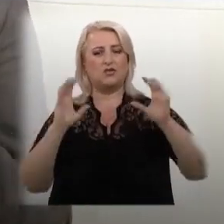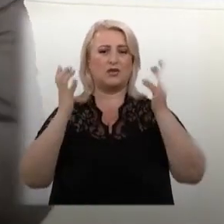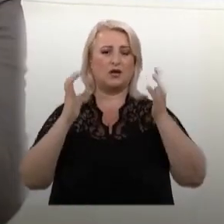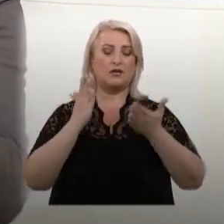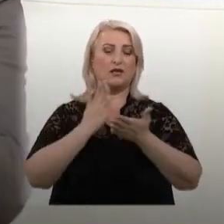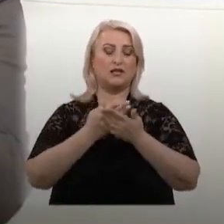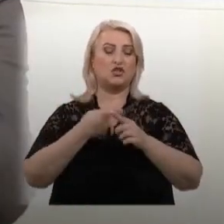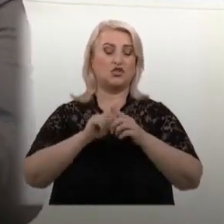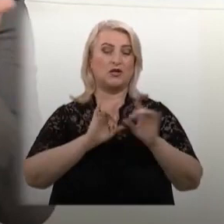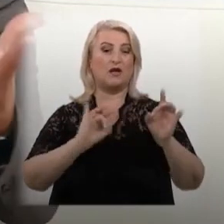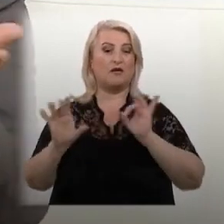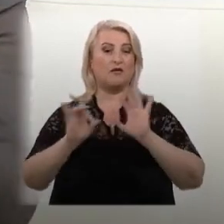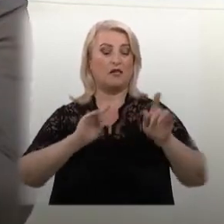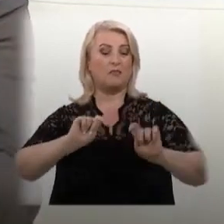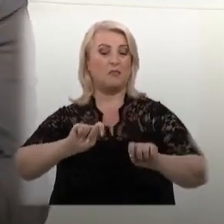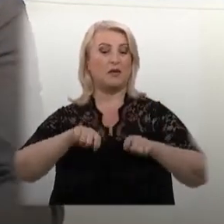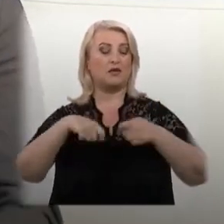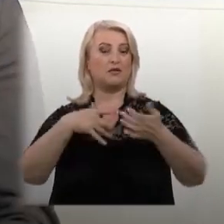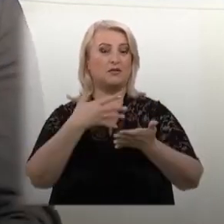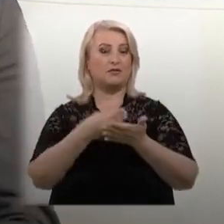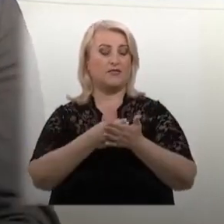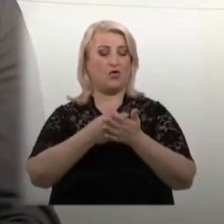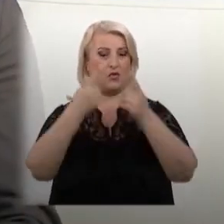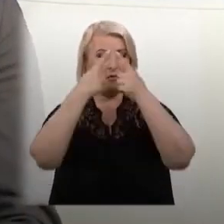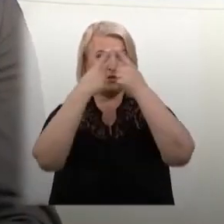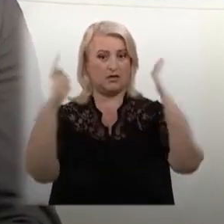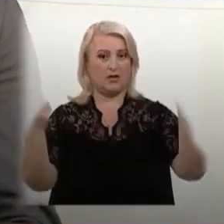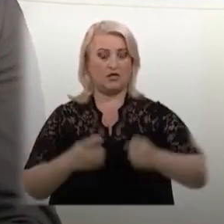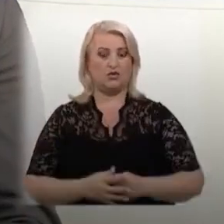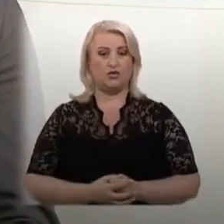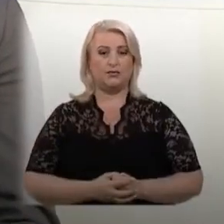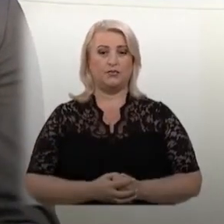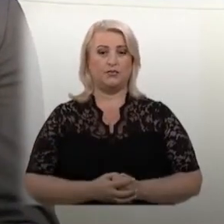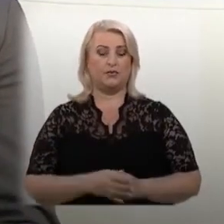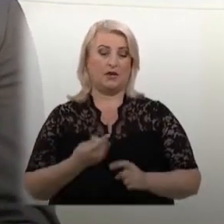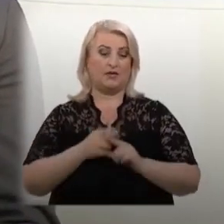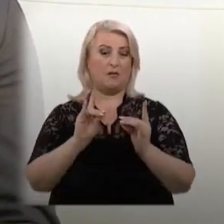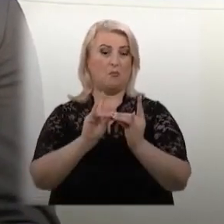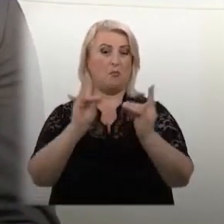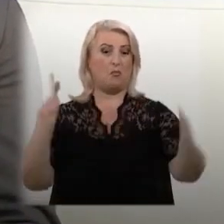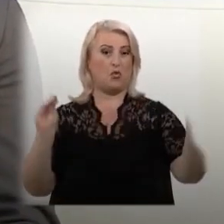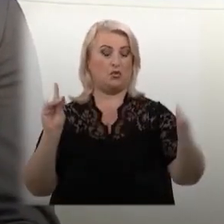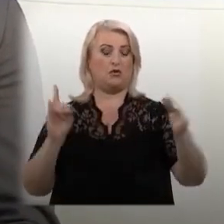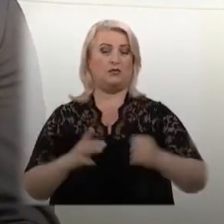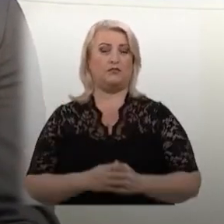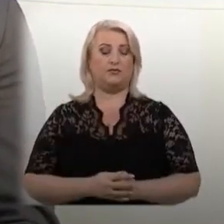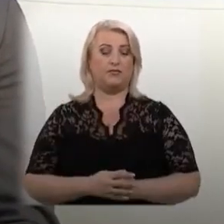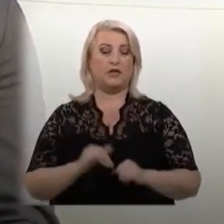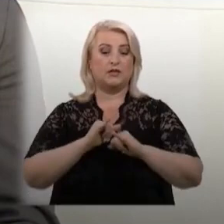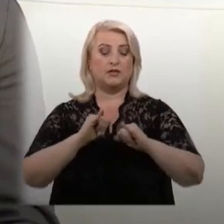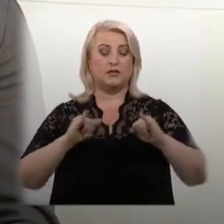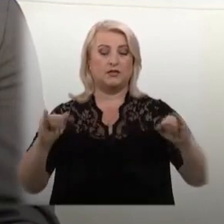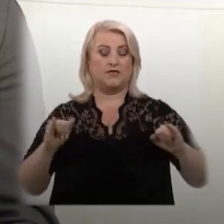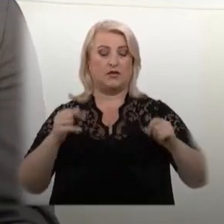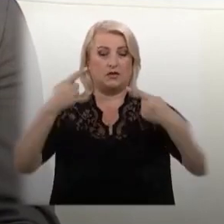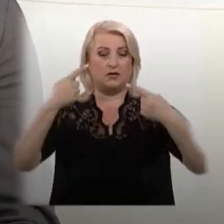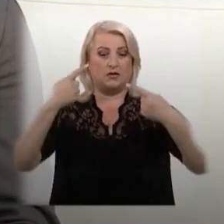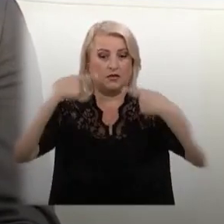merg singur transmite cel mesajul cel pod despre care aminteam că odată cu dezvoltarea tehnologiilor ultimele